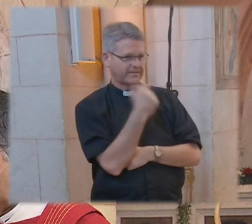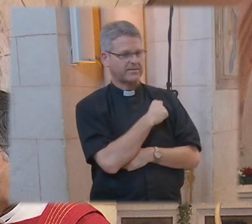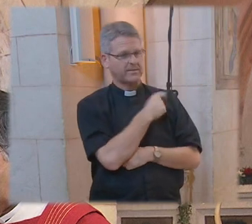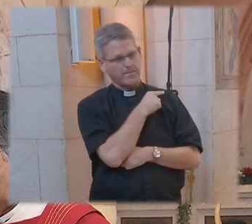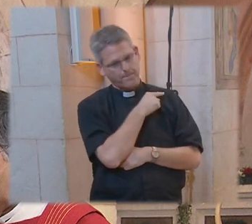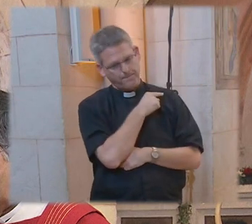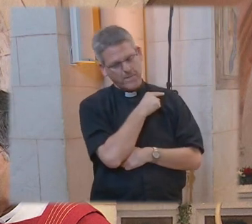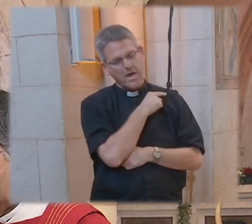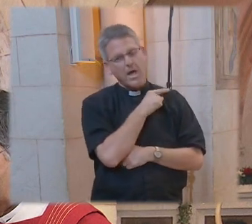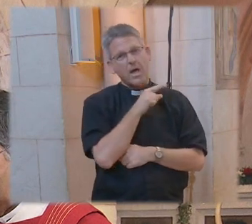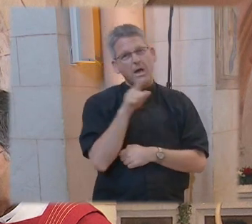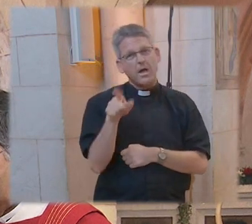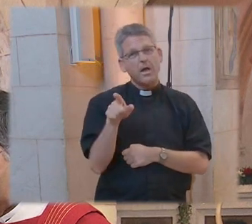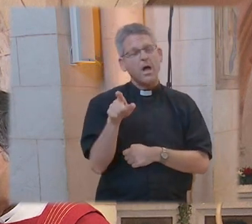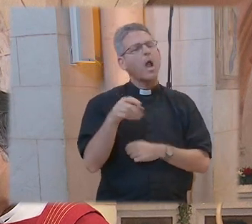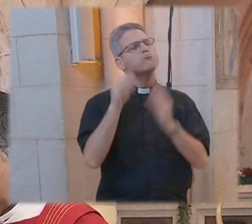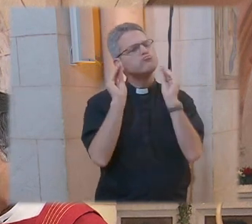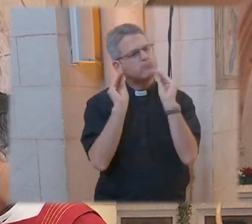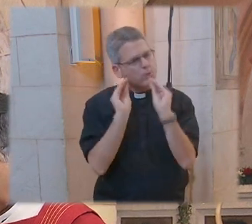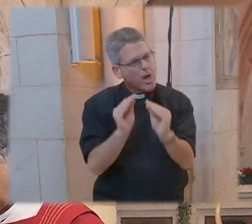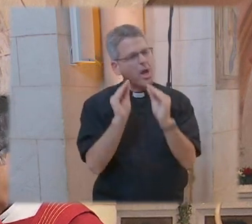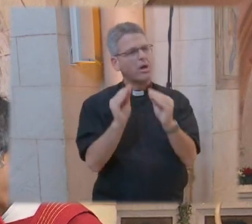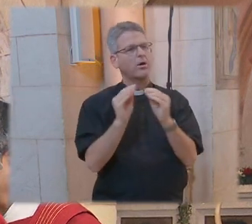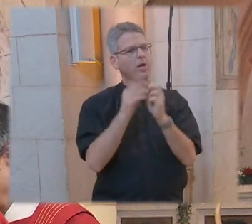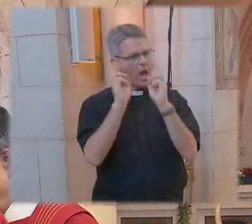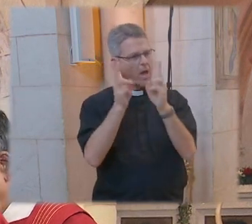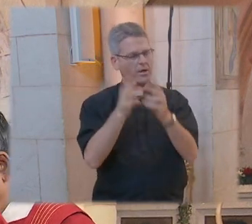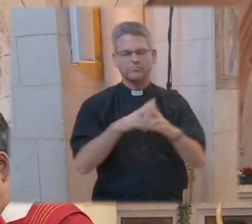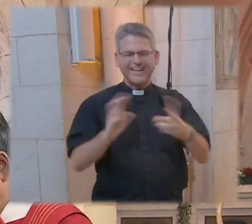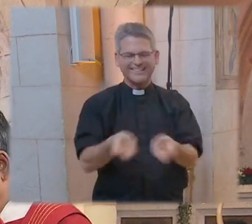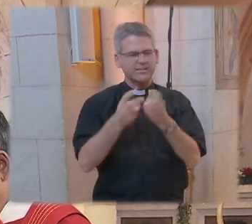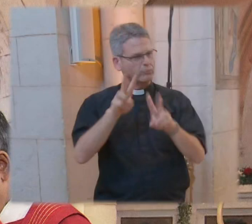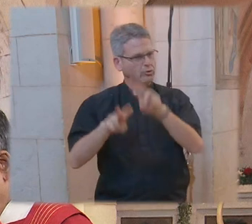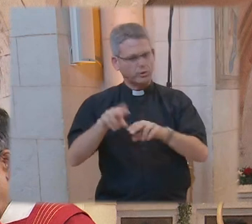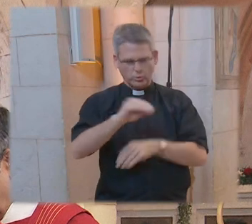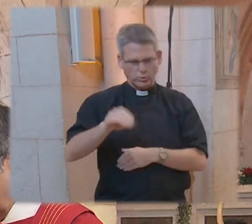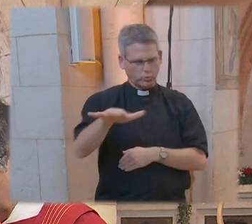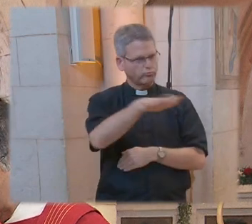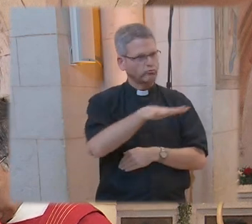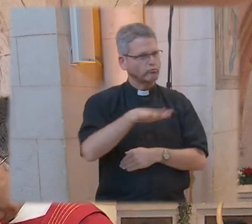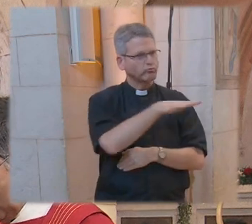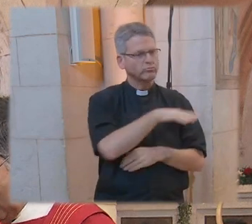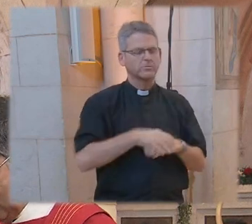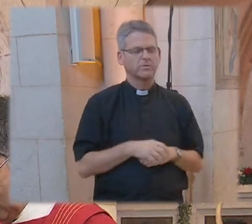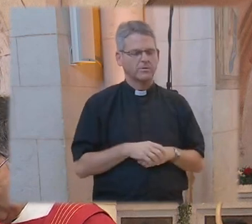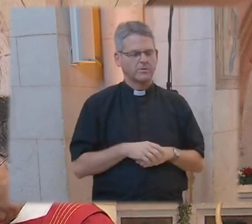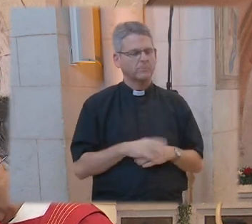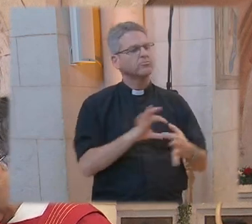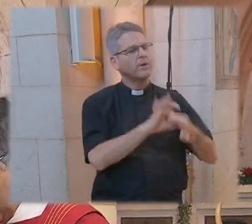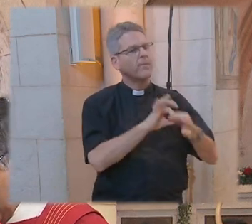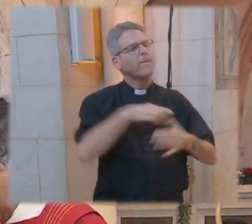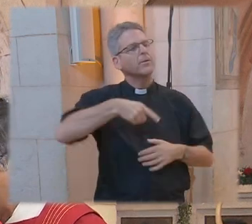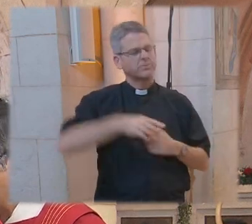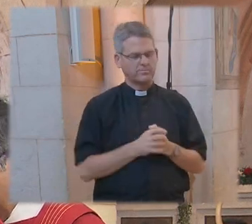1926 wirkte er als Lehrer und Erzieher in verschiedenen Schulen der Palutiner, zunächst